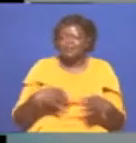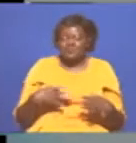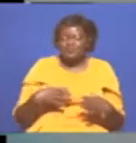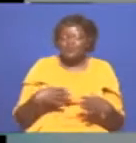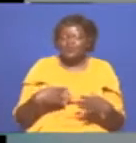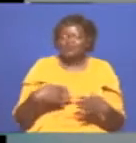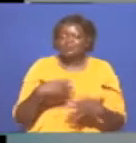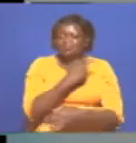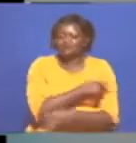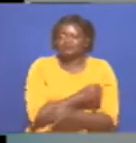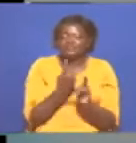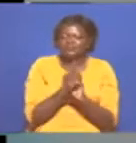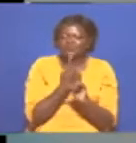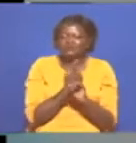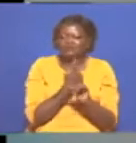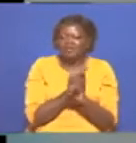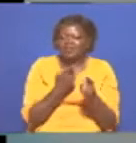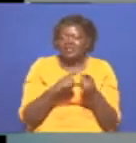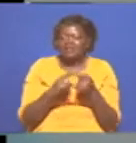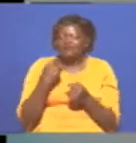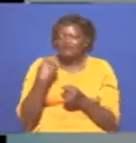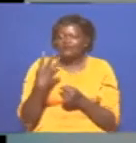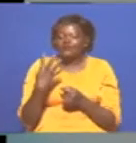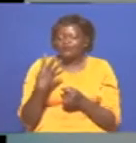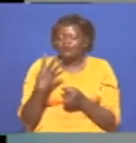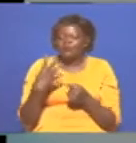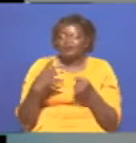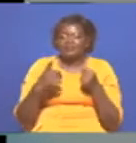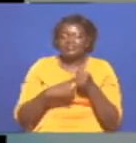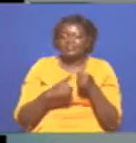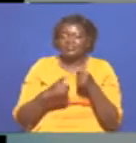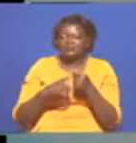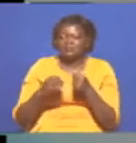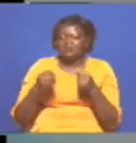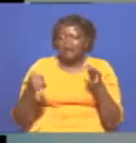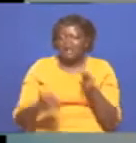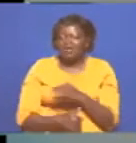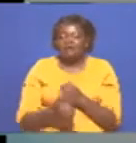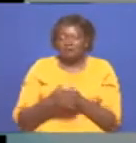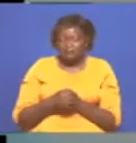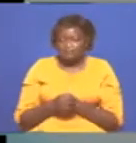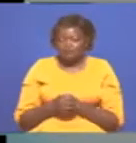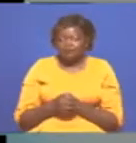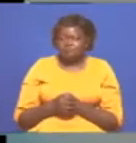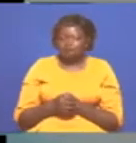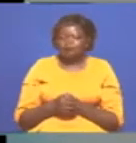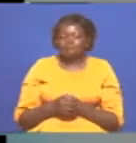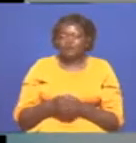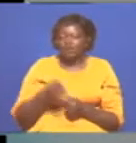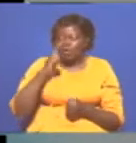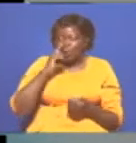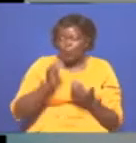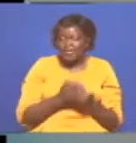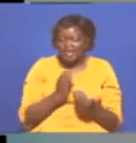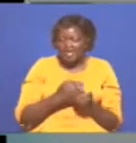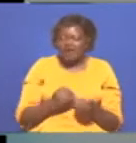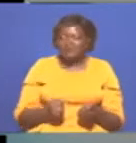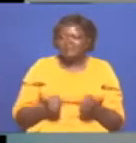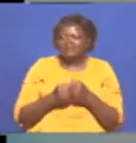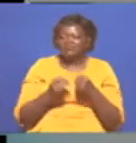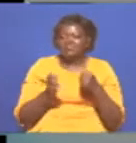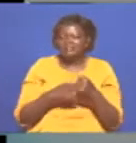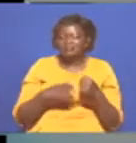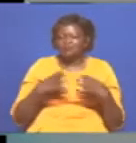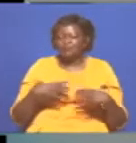mbalimbali kote nchini, huku 4,690 wakiwa chini ya mpango wa utunzi wa nyumbani. Wagonjwa 17 wamelazwa